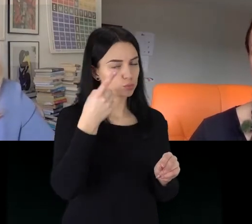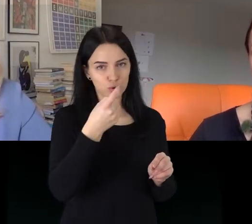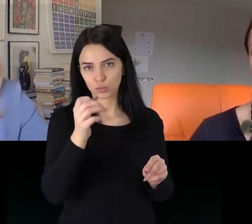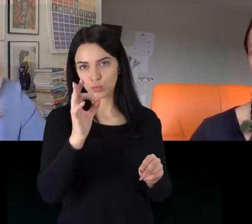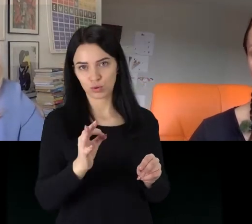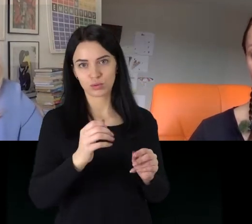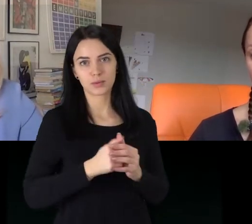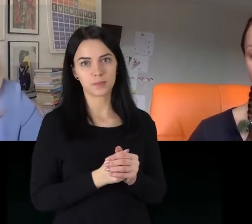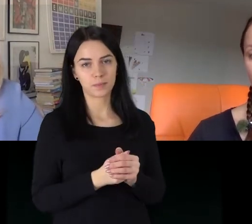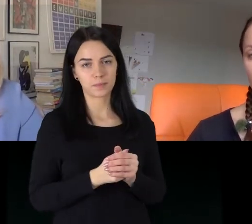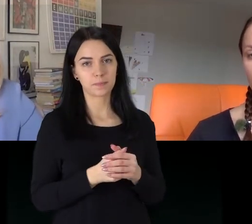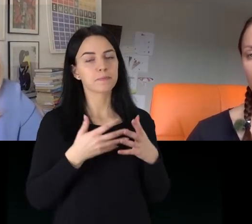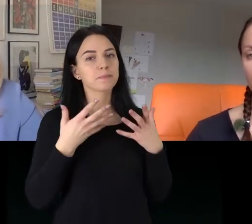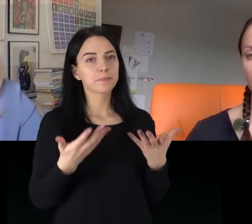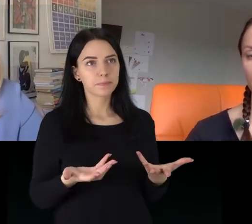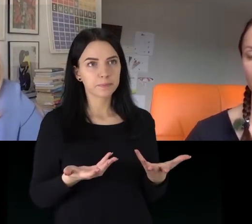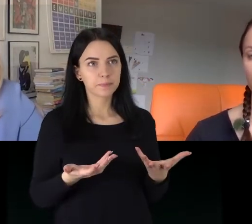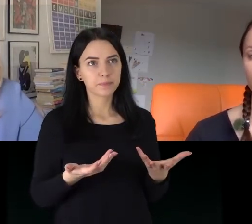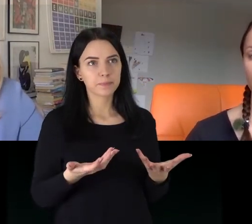Bet, žinot, kaip